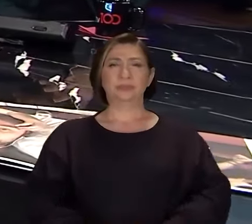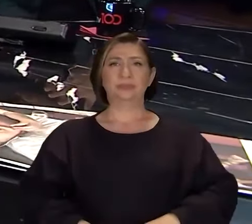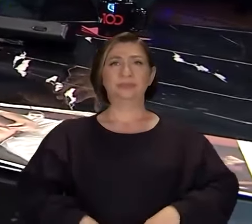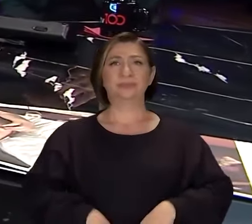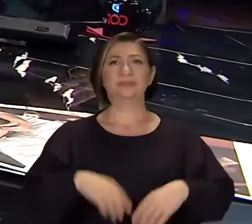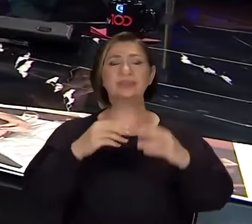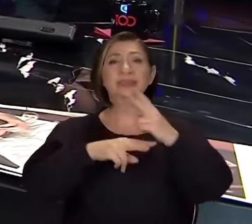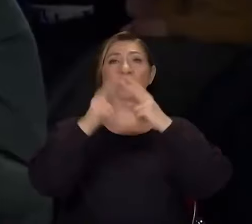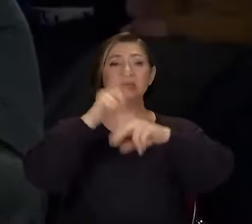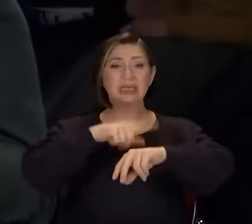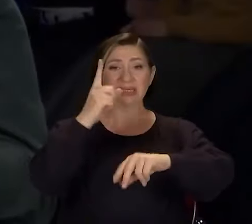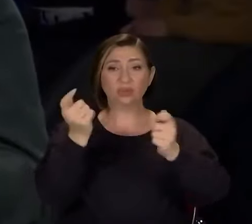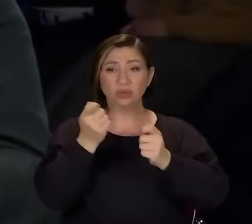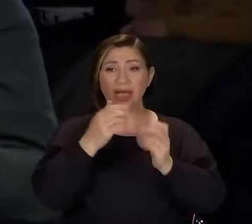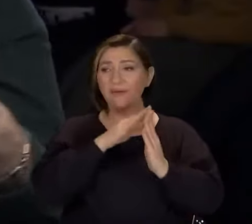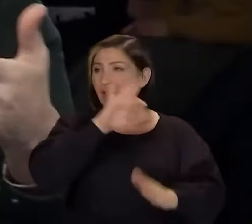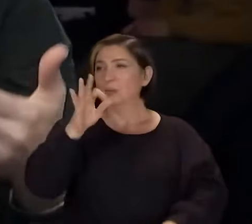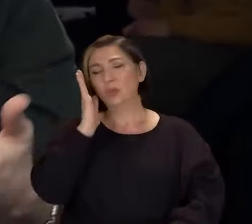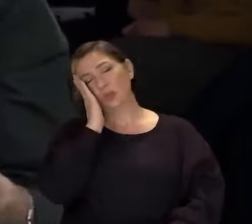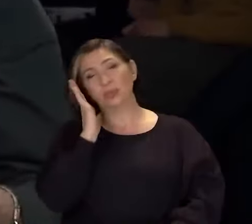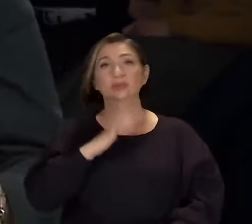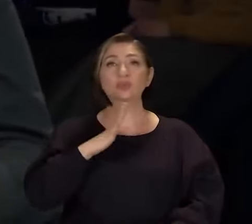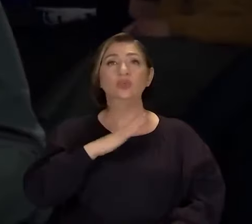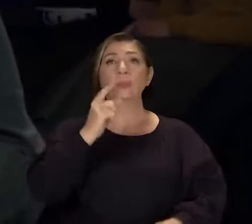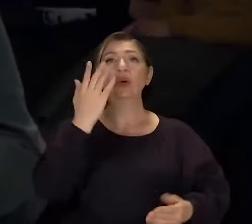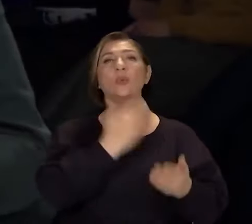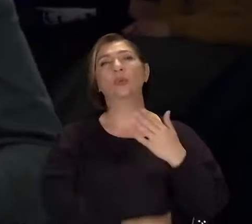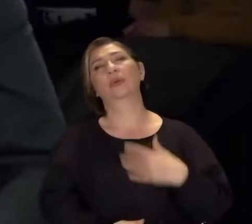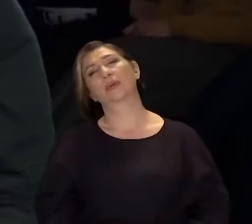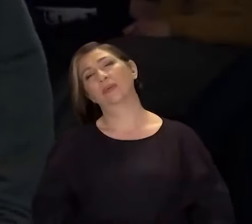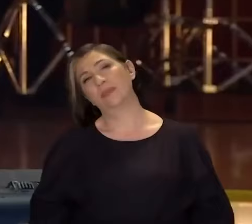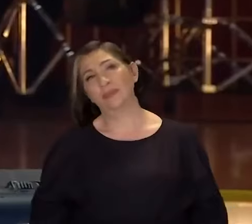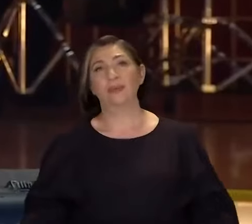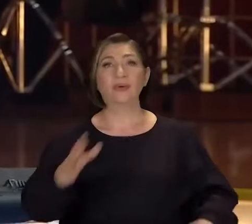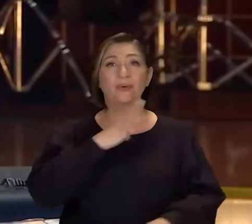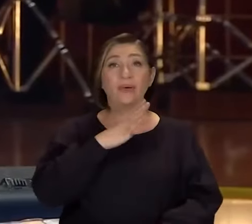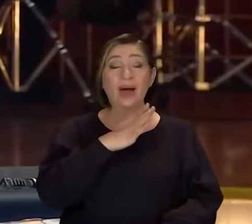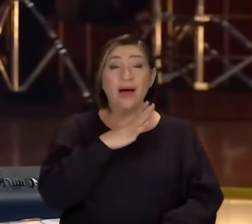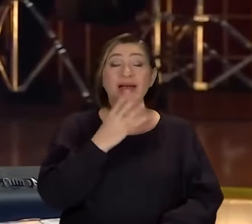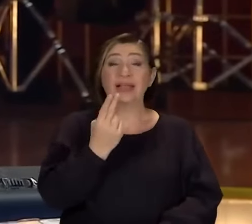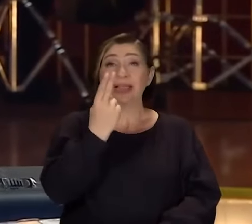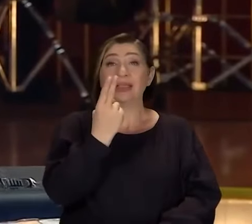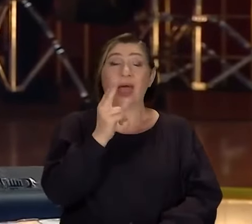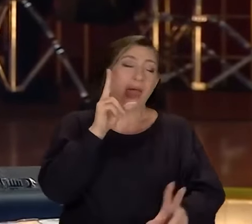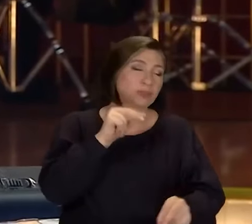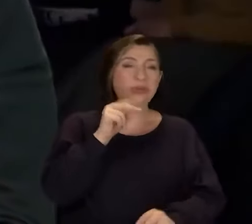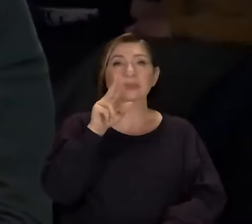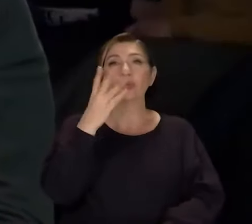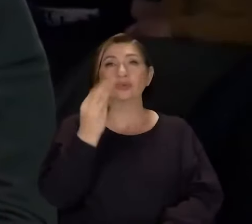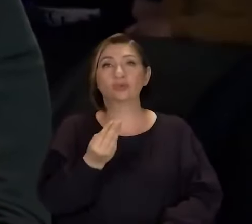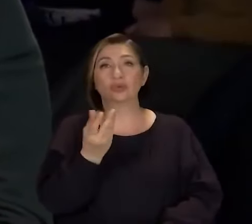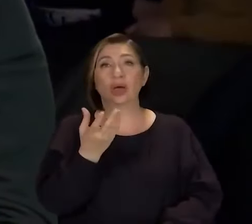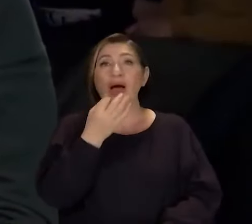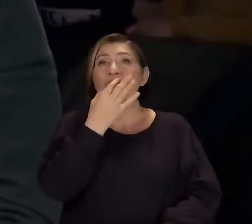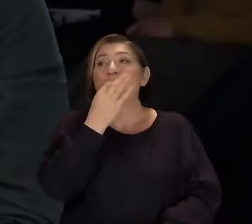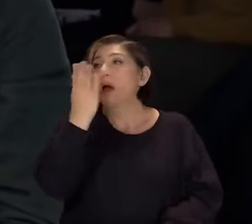Sabaha karşı ilk uçakla geri dönmek istiyorsun. Evinde uyumak istiyorsun ama evet. O yine bir yorgunluk yani evet. Falan oluyor. Yani sabah 7'de falan yatmış oluyorsun. Ya da atıyorum